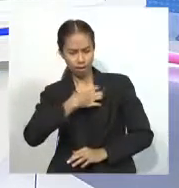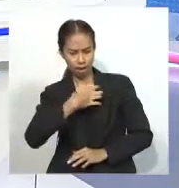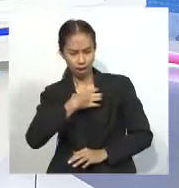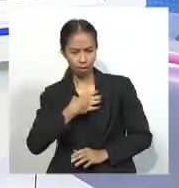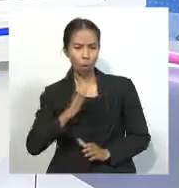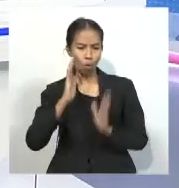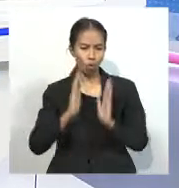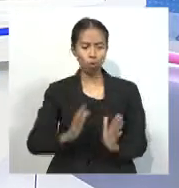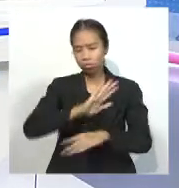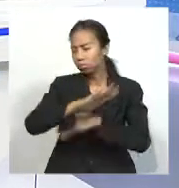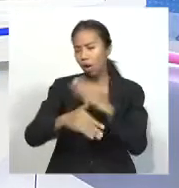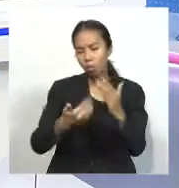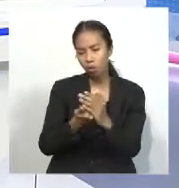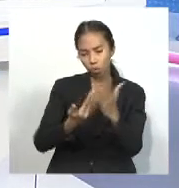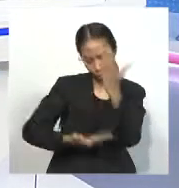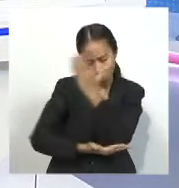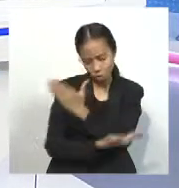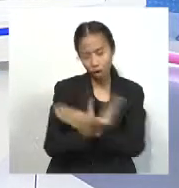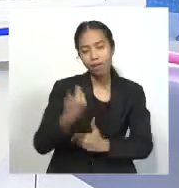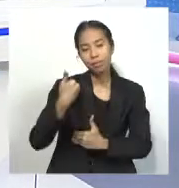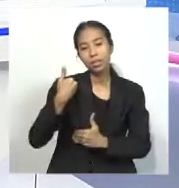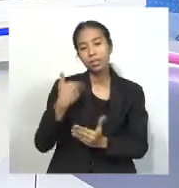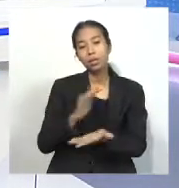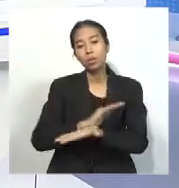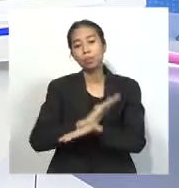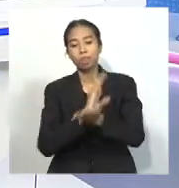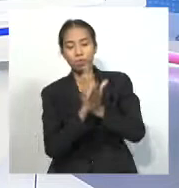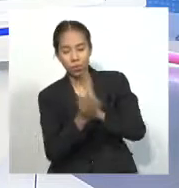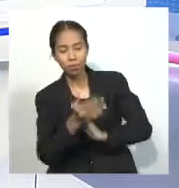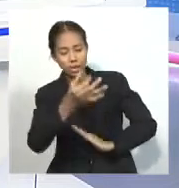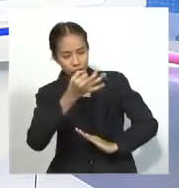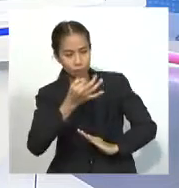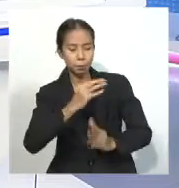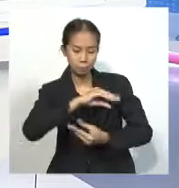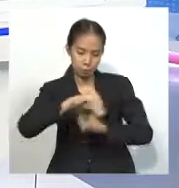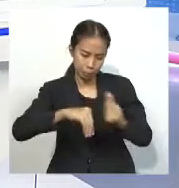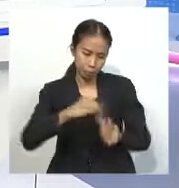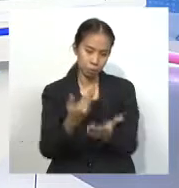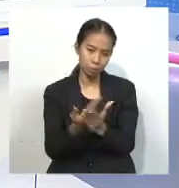นะมีโอกาสและสามารถที่จะปรับตัวสามารถสร้างรายได้สร้างอาชีพที่ดีให้ได ้เป็น